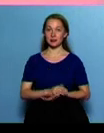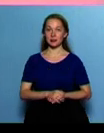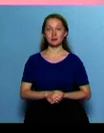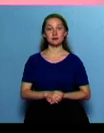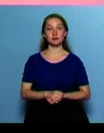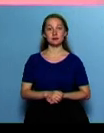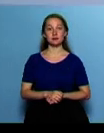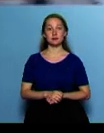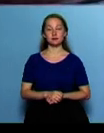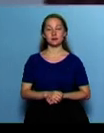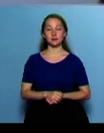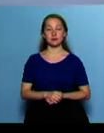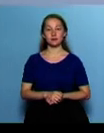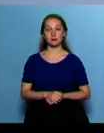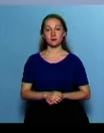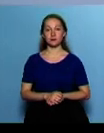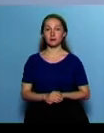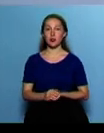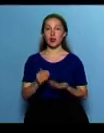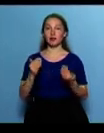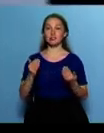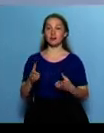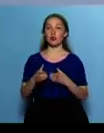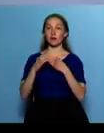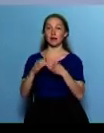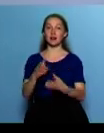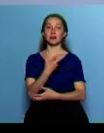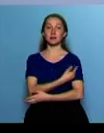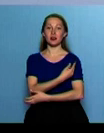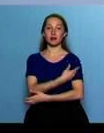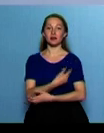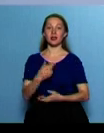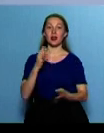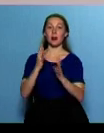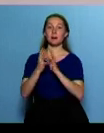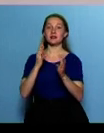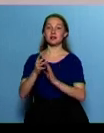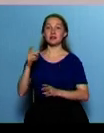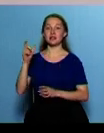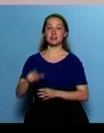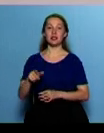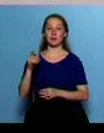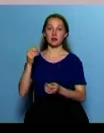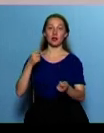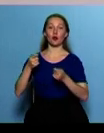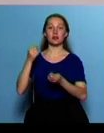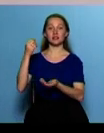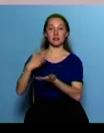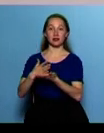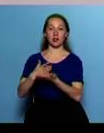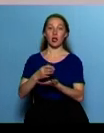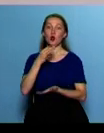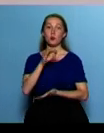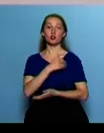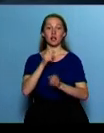Валикжаниной. Сегодня выездная бригада ставила прививки посетителям одного из торговых центров города. Сделать ее мог любой желающий. При себе